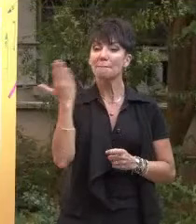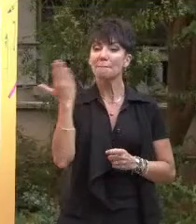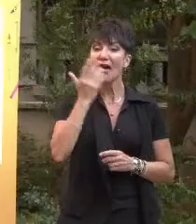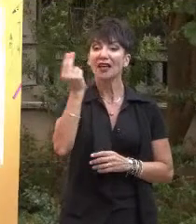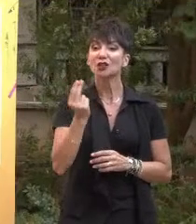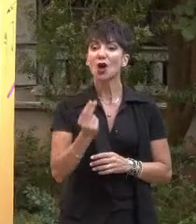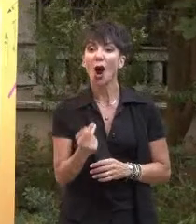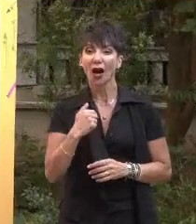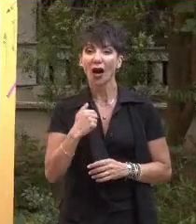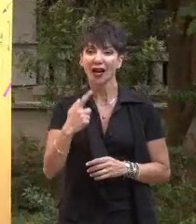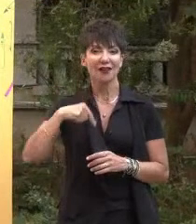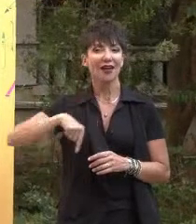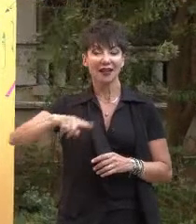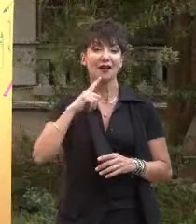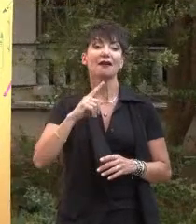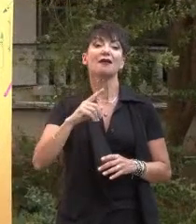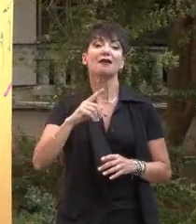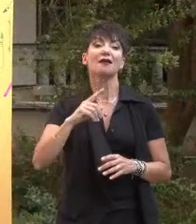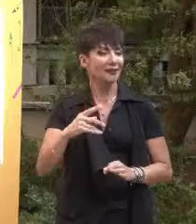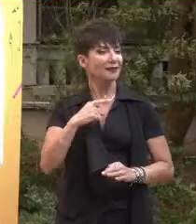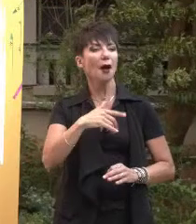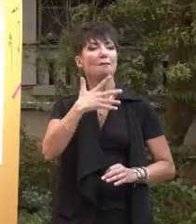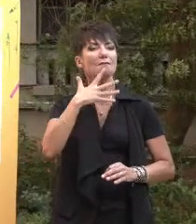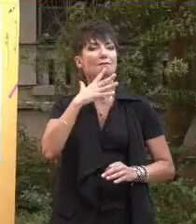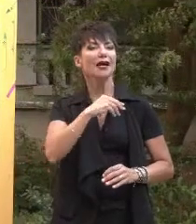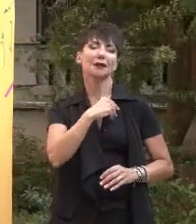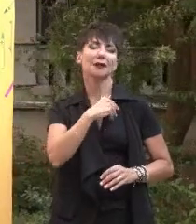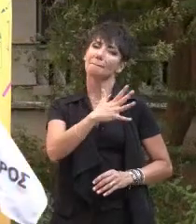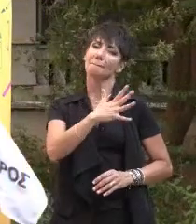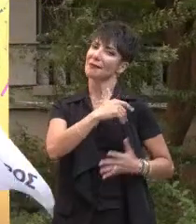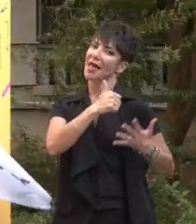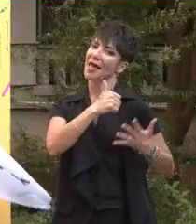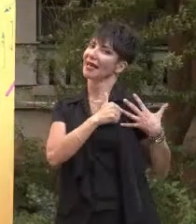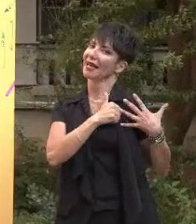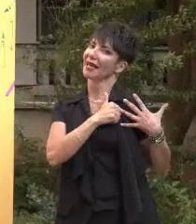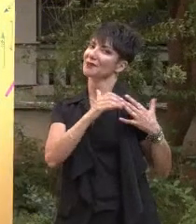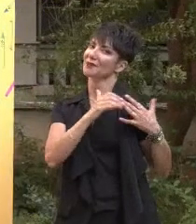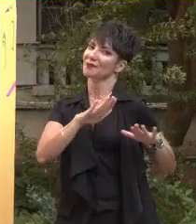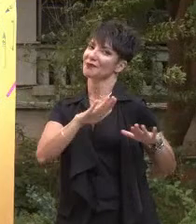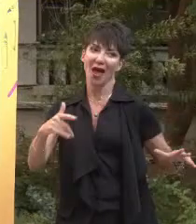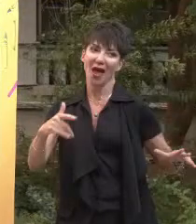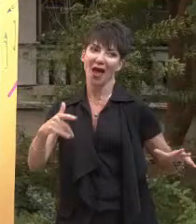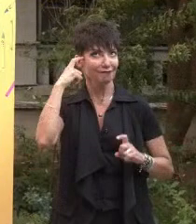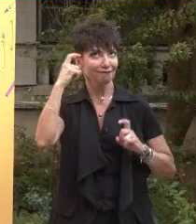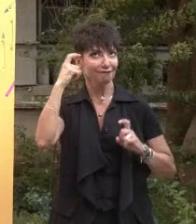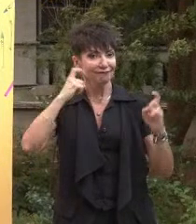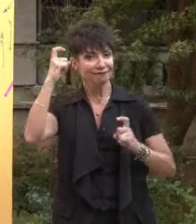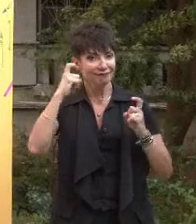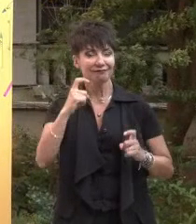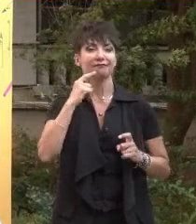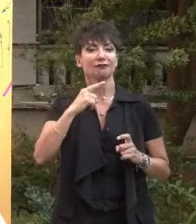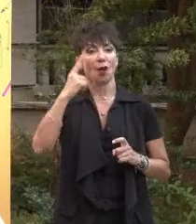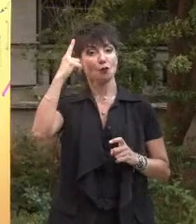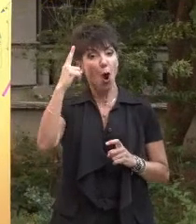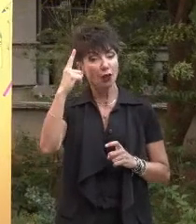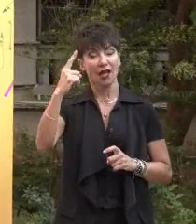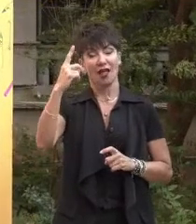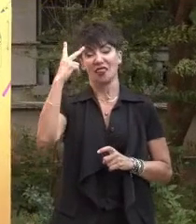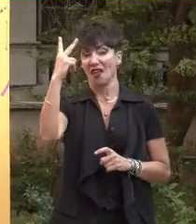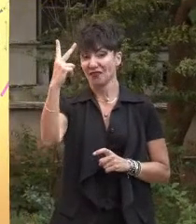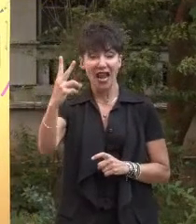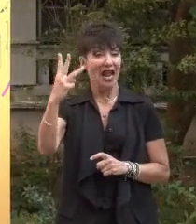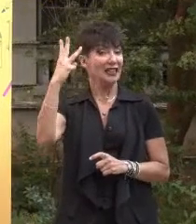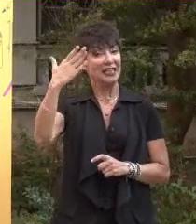Παιδιά λοιπόν των τελευταίων τάξεων του Δημοτικού Σχολείου, της 5ης και της 6ης, καθώς και των τάξεων του Γυμνασίου, 1ης, 2ης